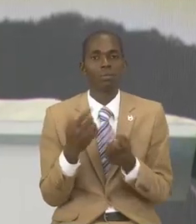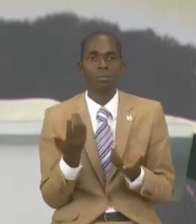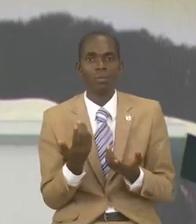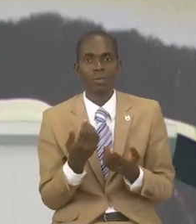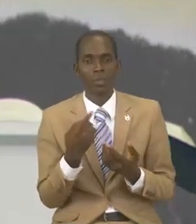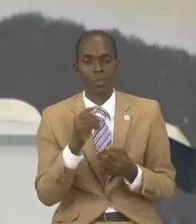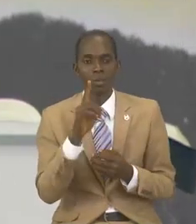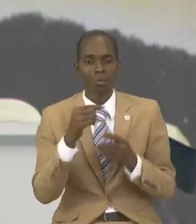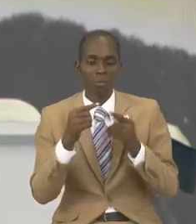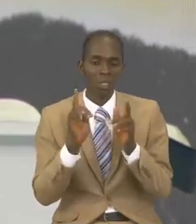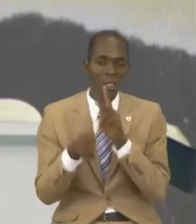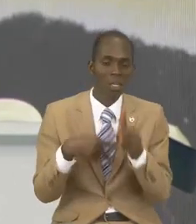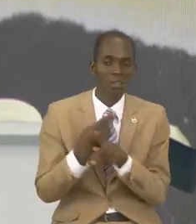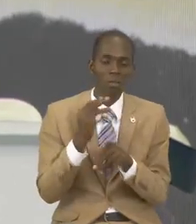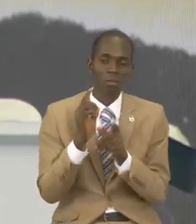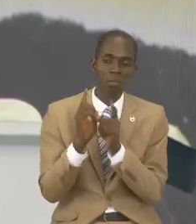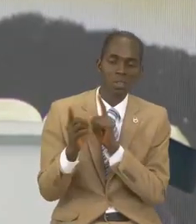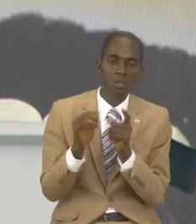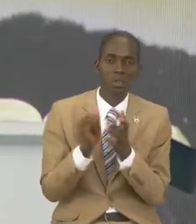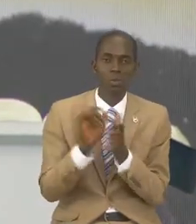Malice diplomatique.